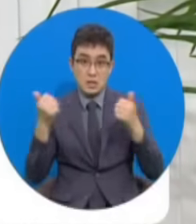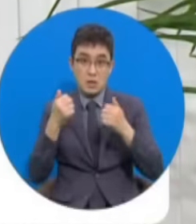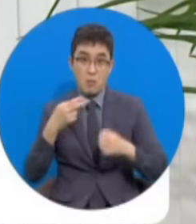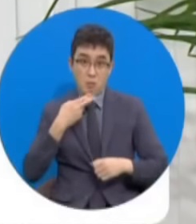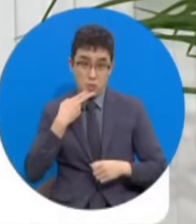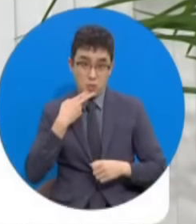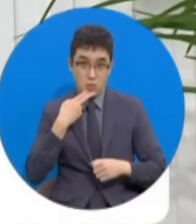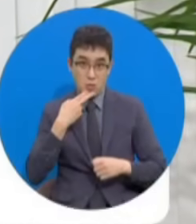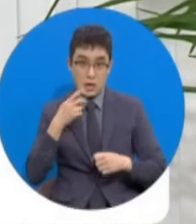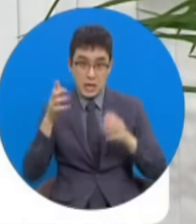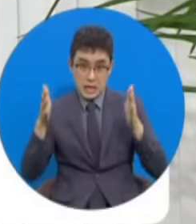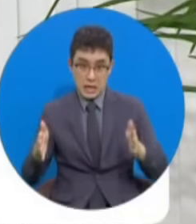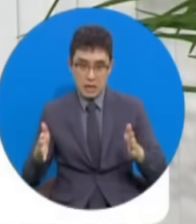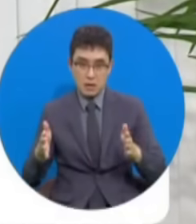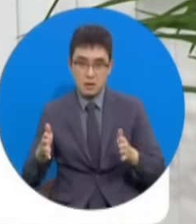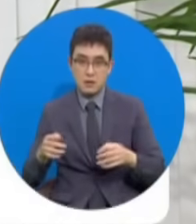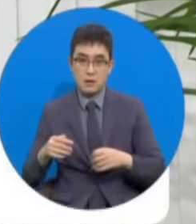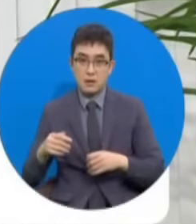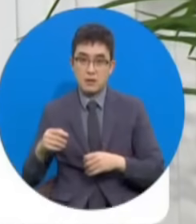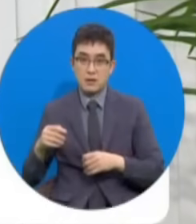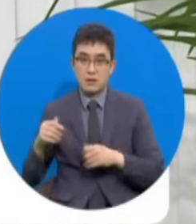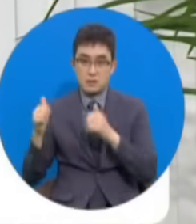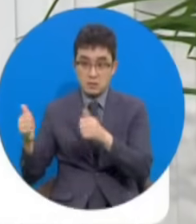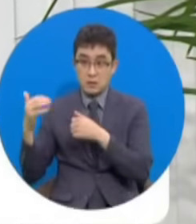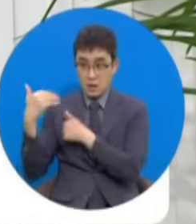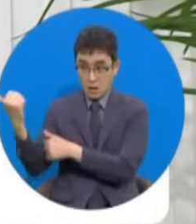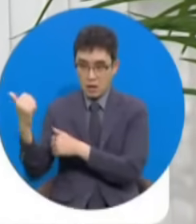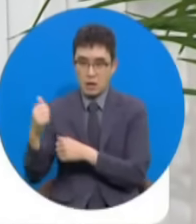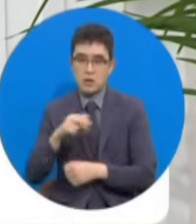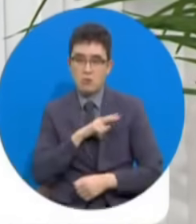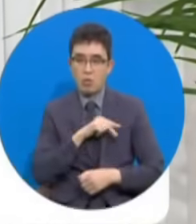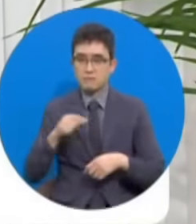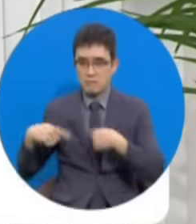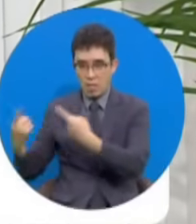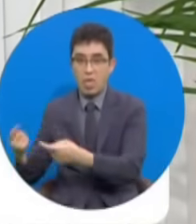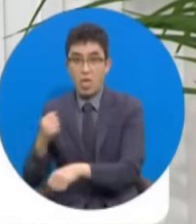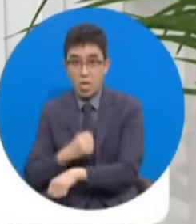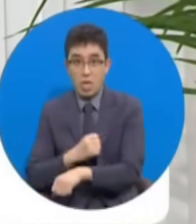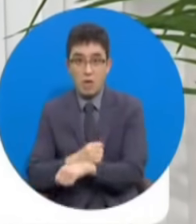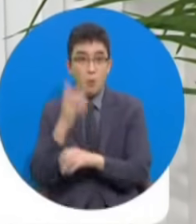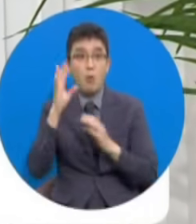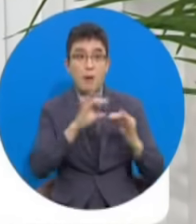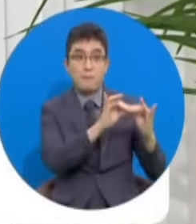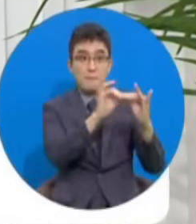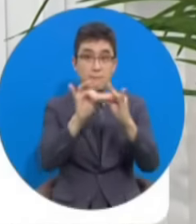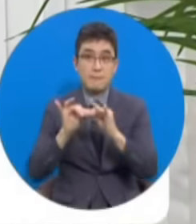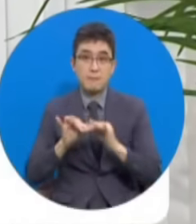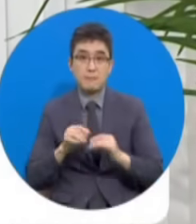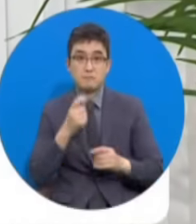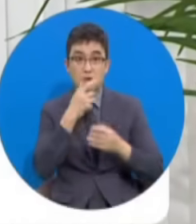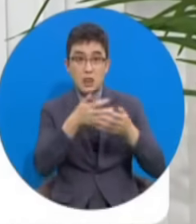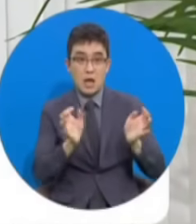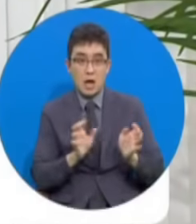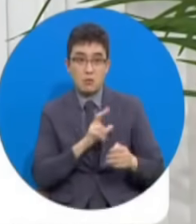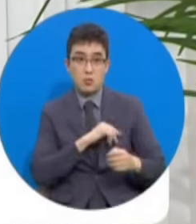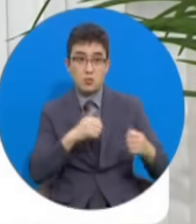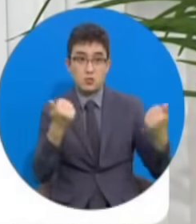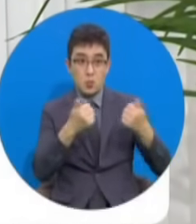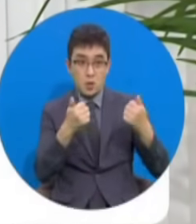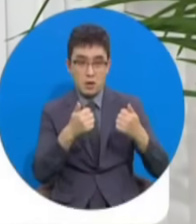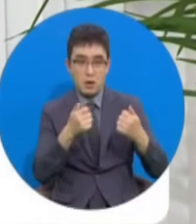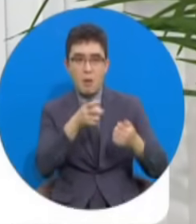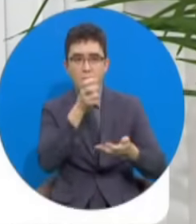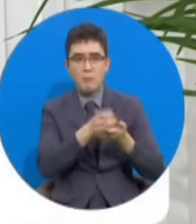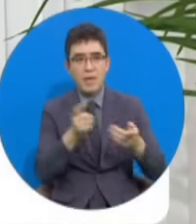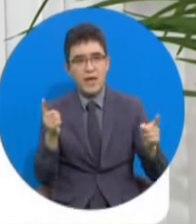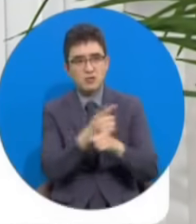그다음에 영장 청구가 오면은 나가겠다라고 선언을 했기 때문에 이미 거기에 대한 공감대는 이루어져 있던 것이고 민주당 의총에서 있었던 법률